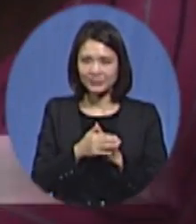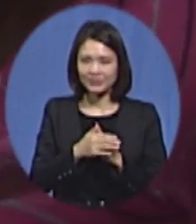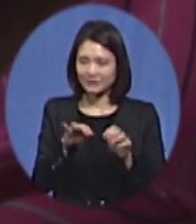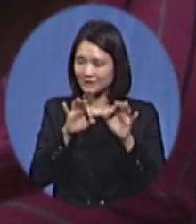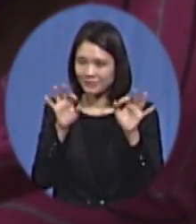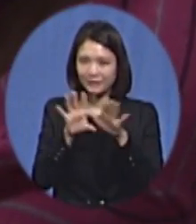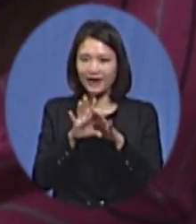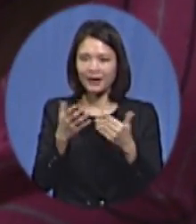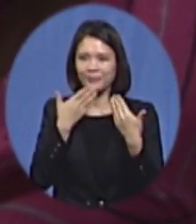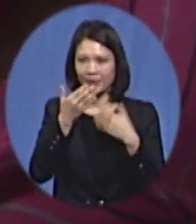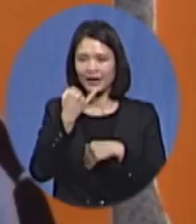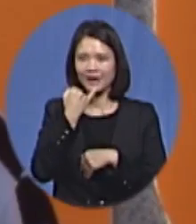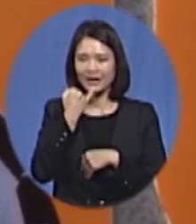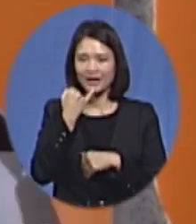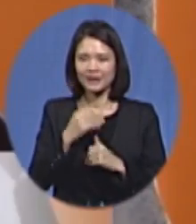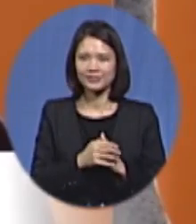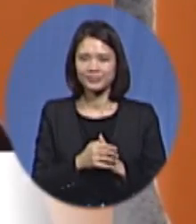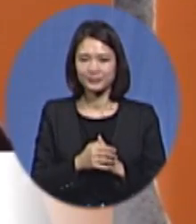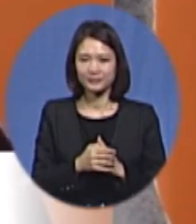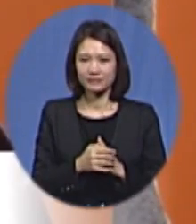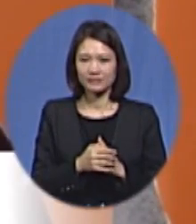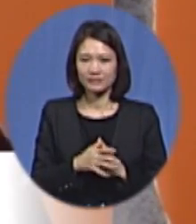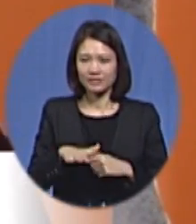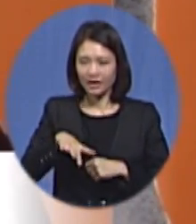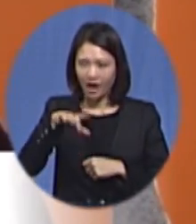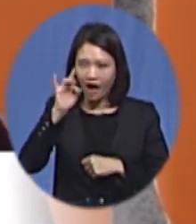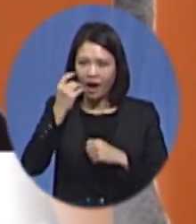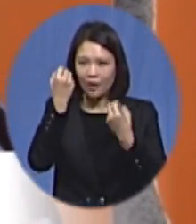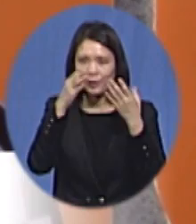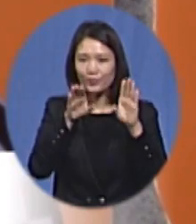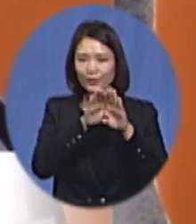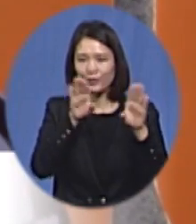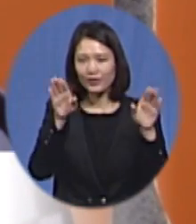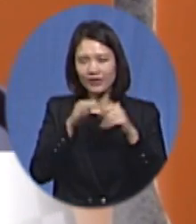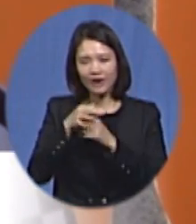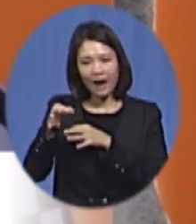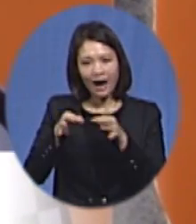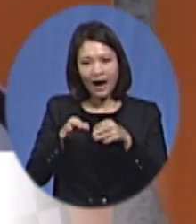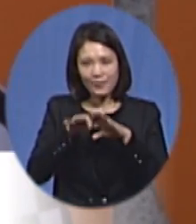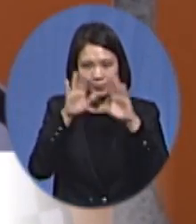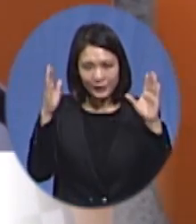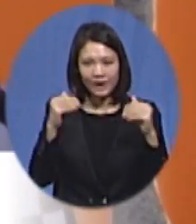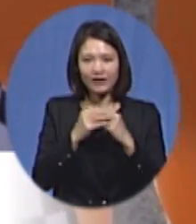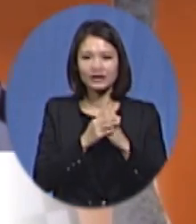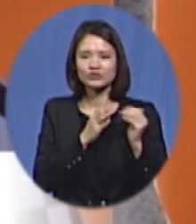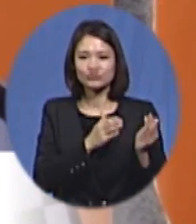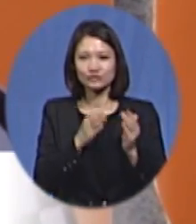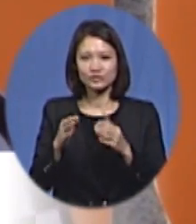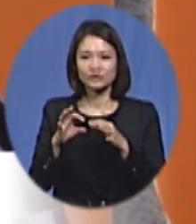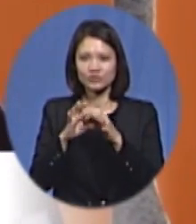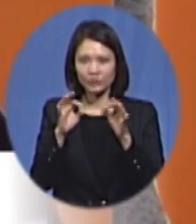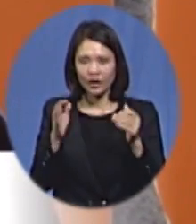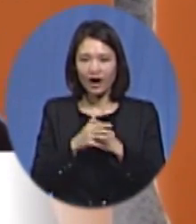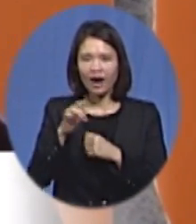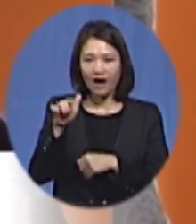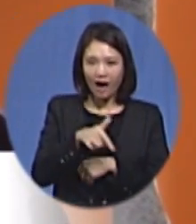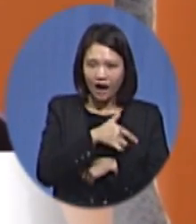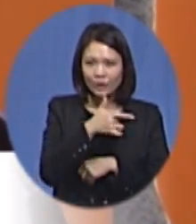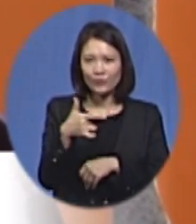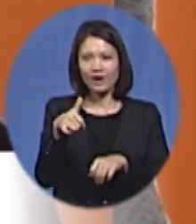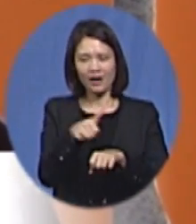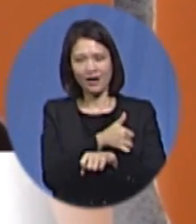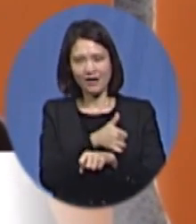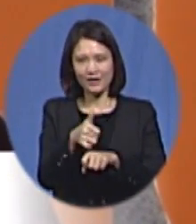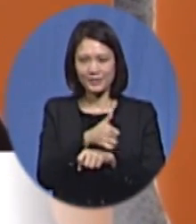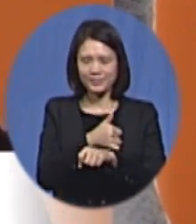아무것도 아닙니다. 이제 이렇게 처음 이제 이거를 오픈하느라고 준비를 하는 과정에서 하루 종일 여기서 왔다